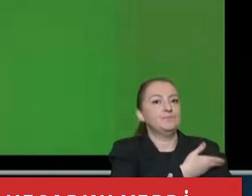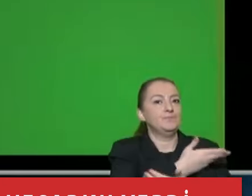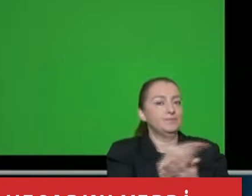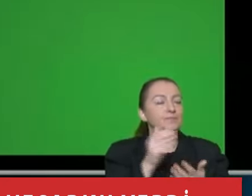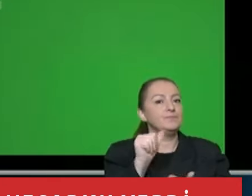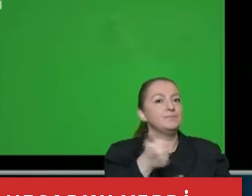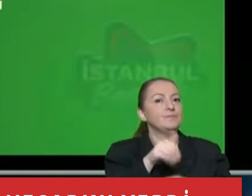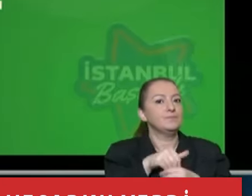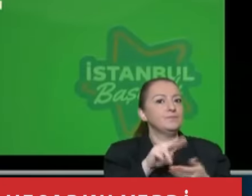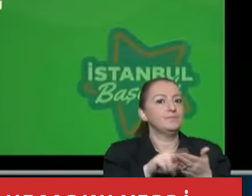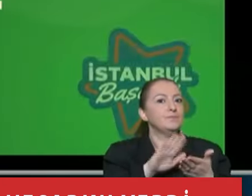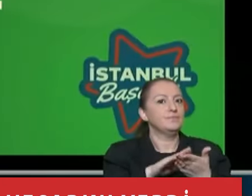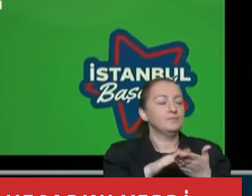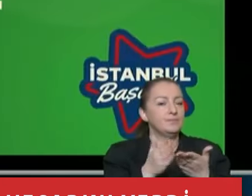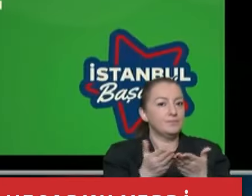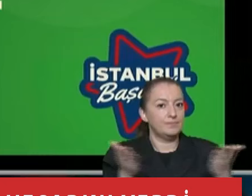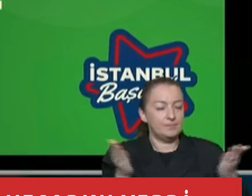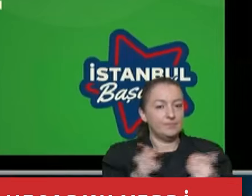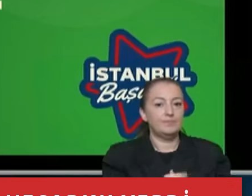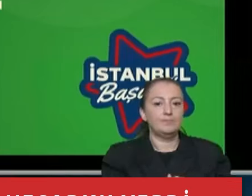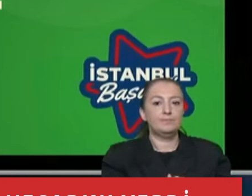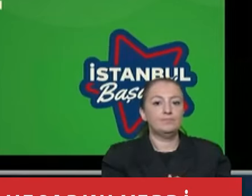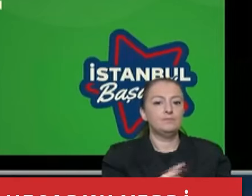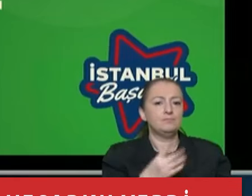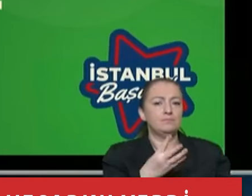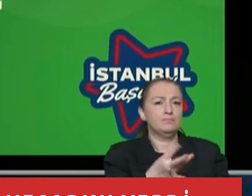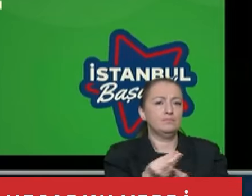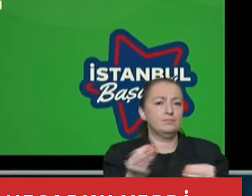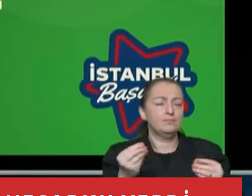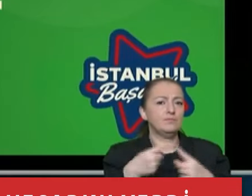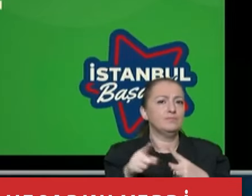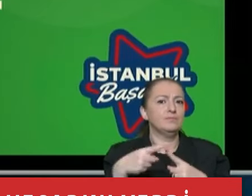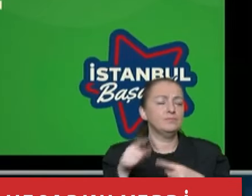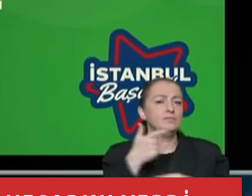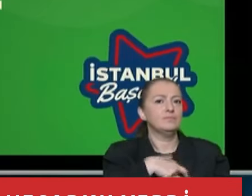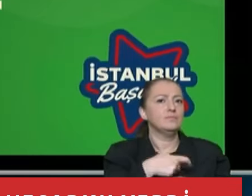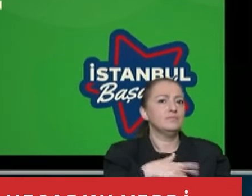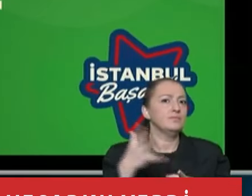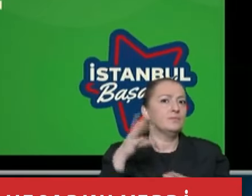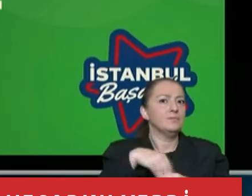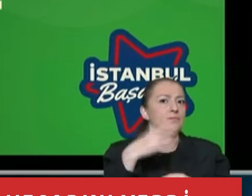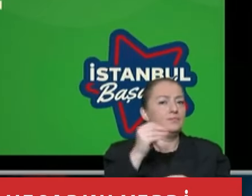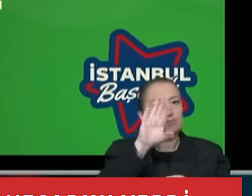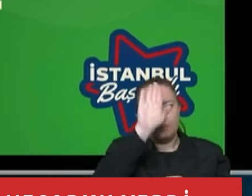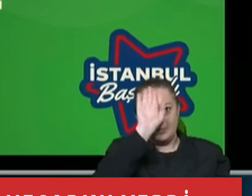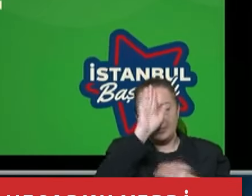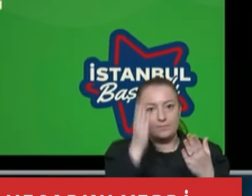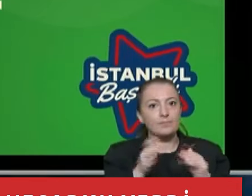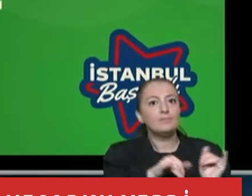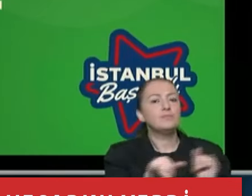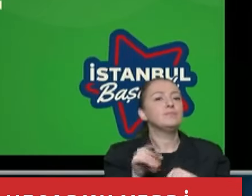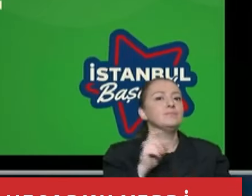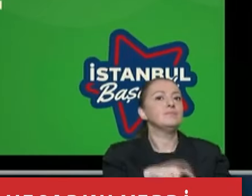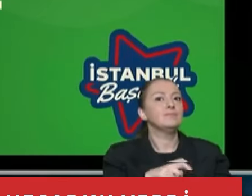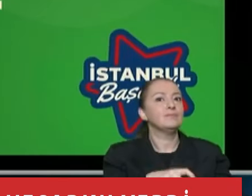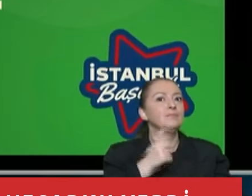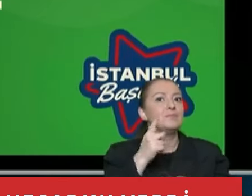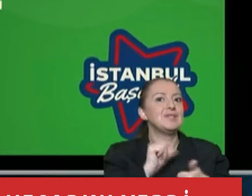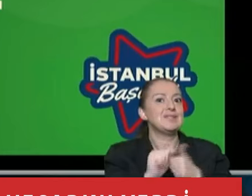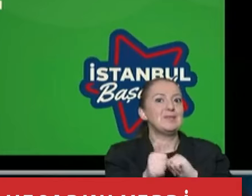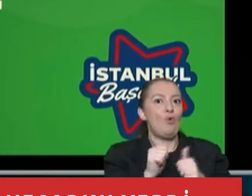kıymetli meclis üyesi arkadaşlarım pek çok farklı özelliği bünyesinde barındıran İstanbul aynı zamanda bir